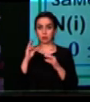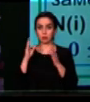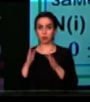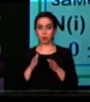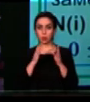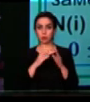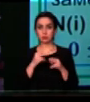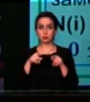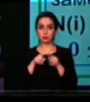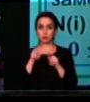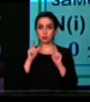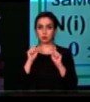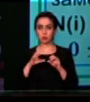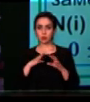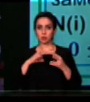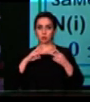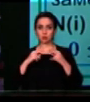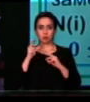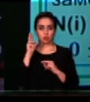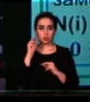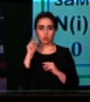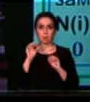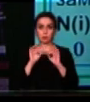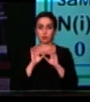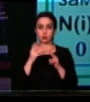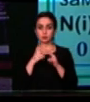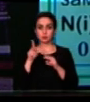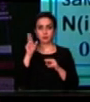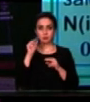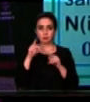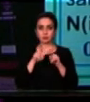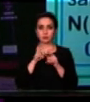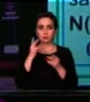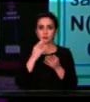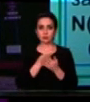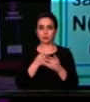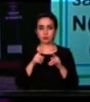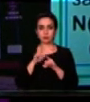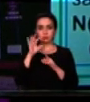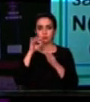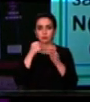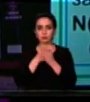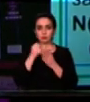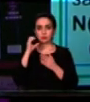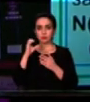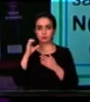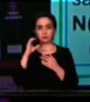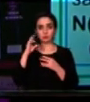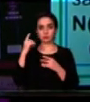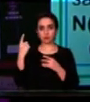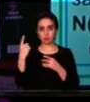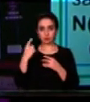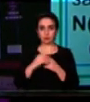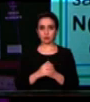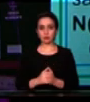чтобы каждый из них можно было заменить числами. Причем числа должны лежать в диапазоне от 0 до S минус 1.